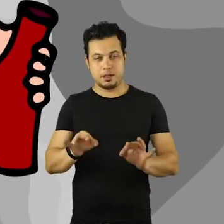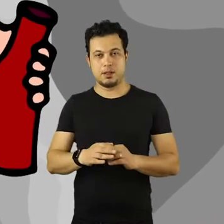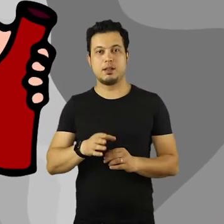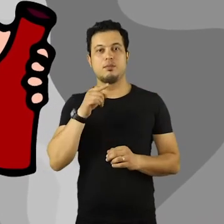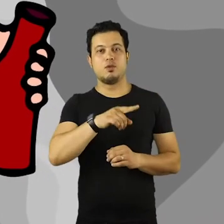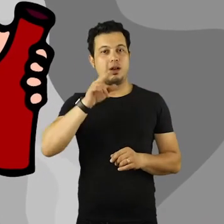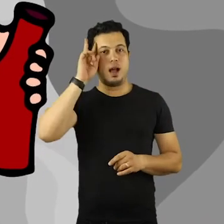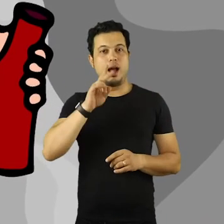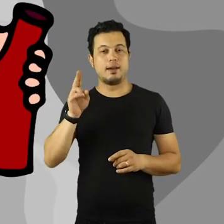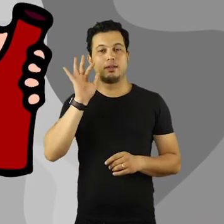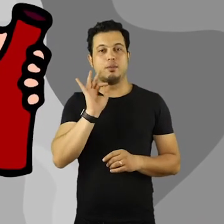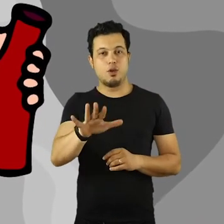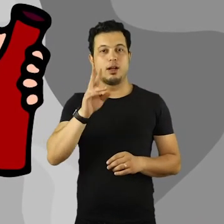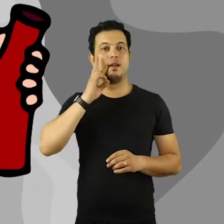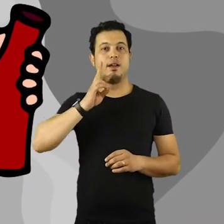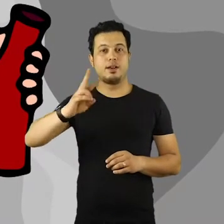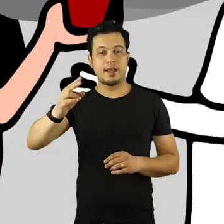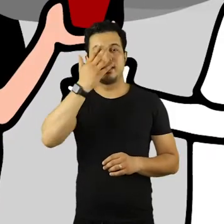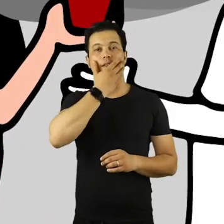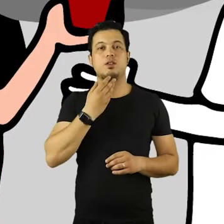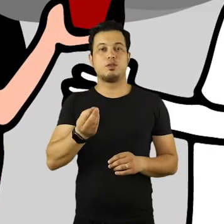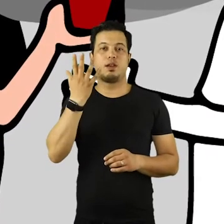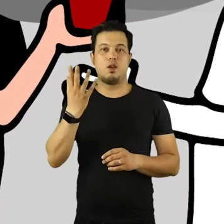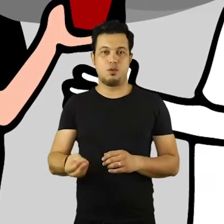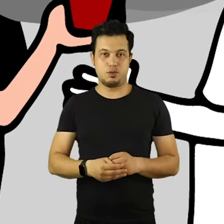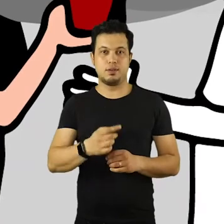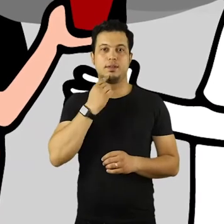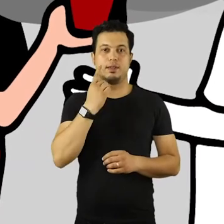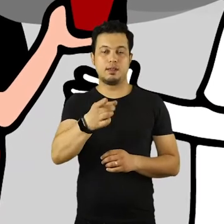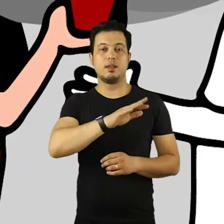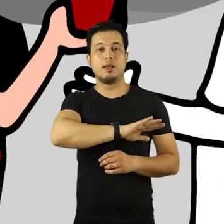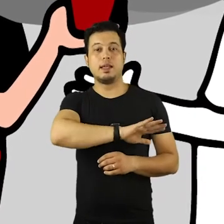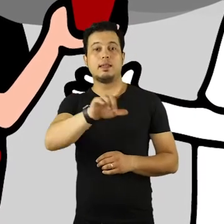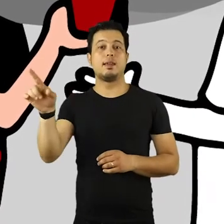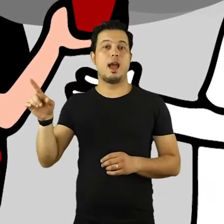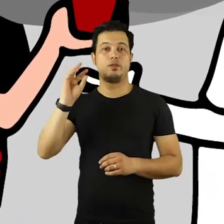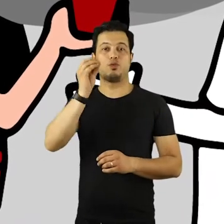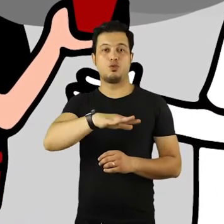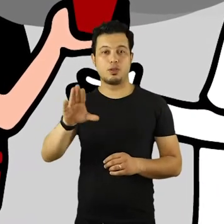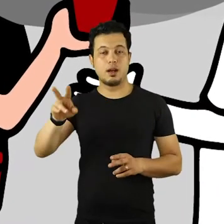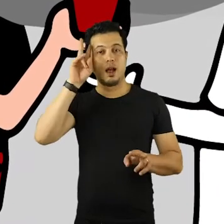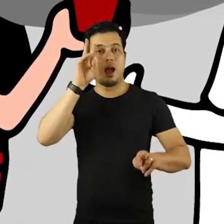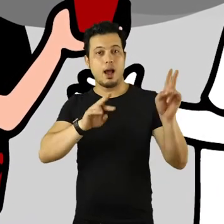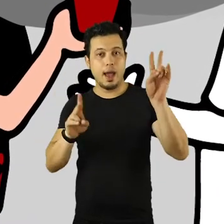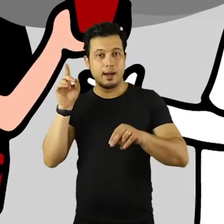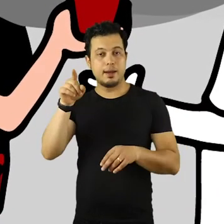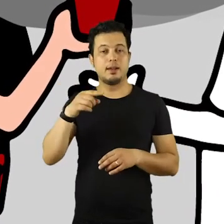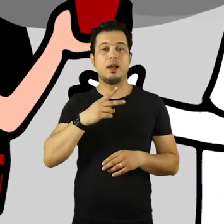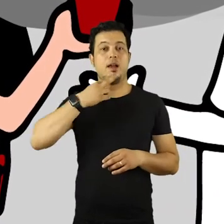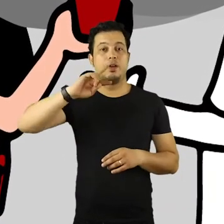hayalleriniz de böyle renkli ve güzel. O zaman diğer çocuklara da bir an önce hayallerini ve renklerini geri